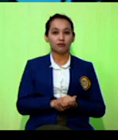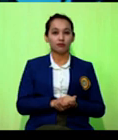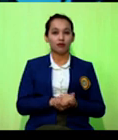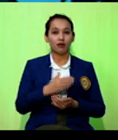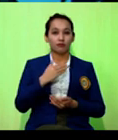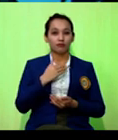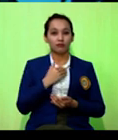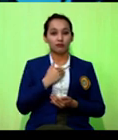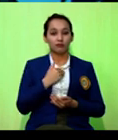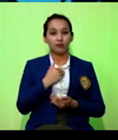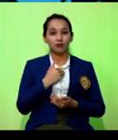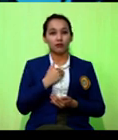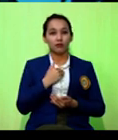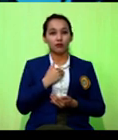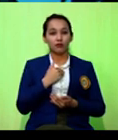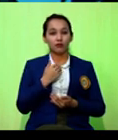Men